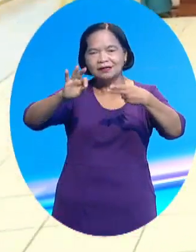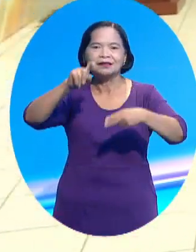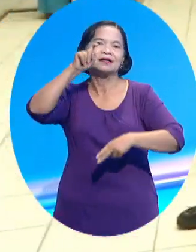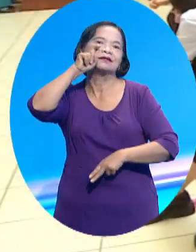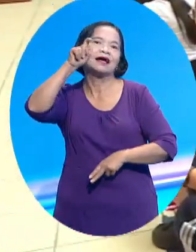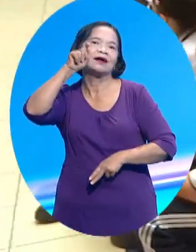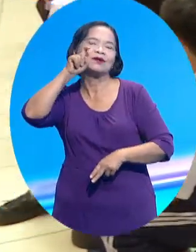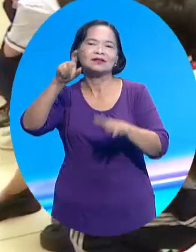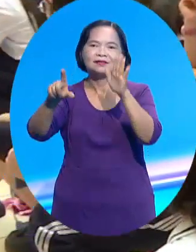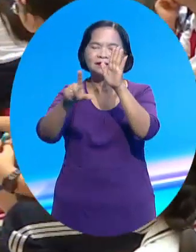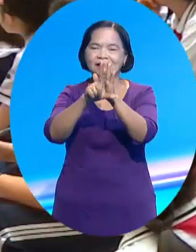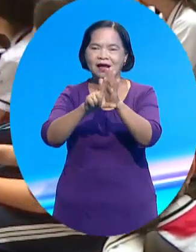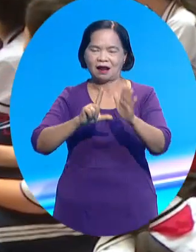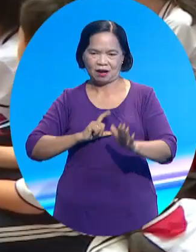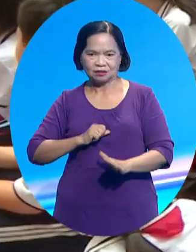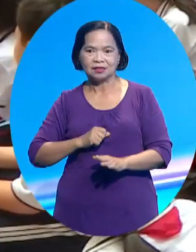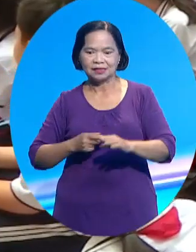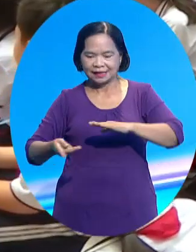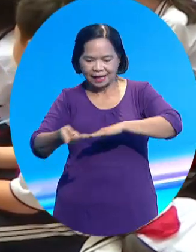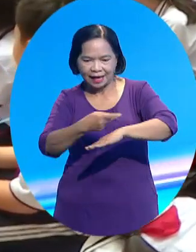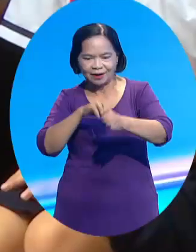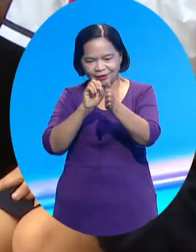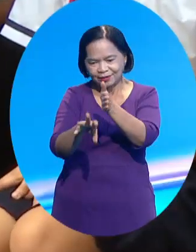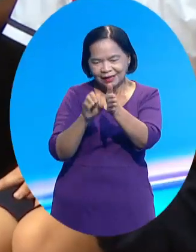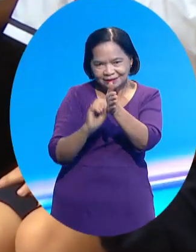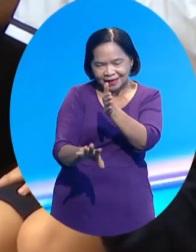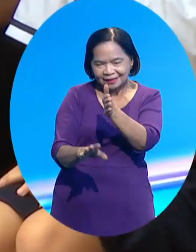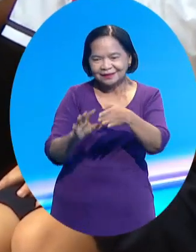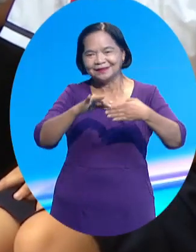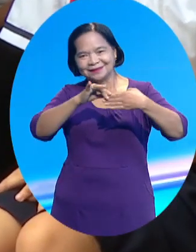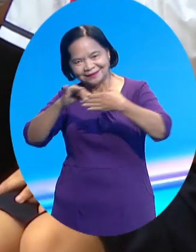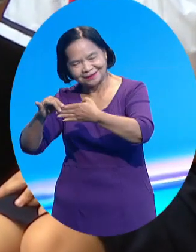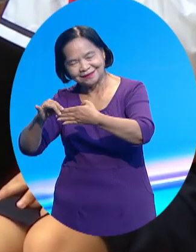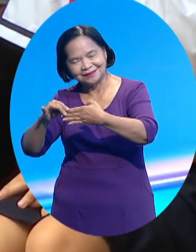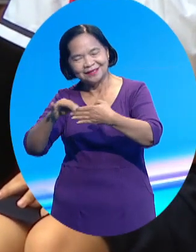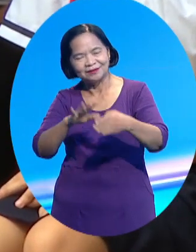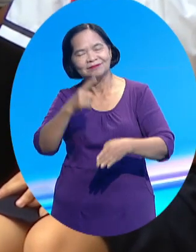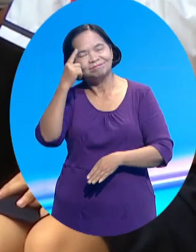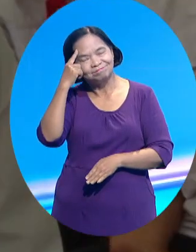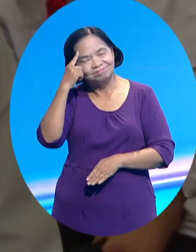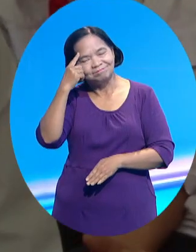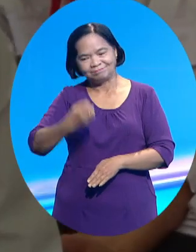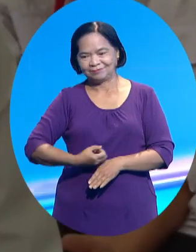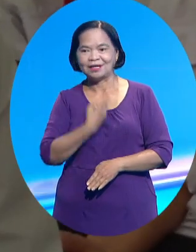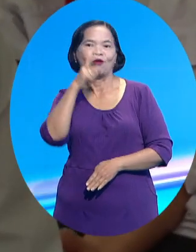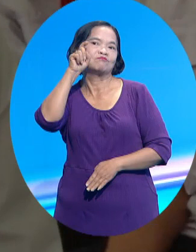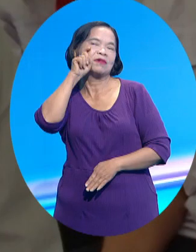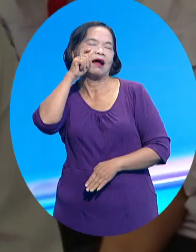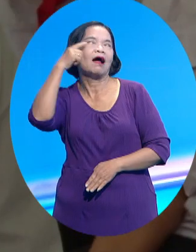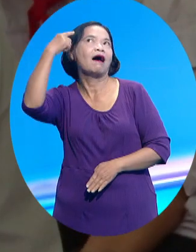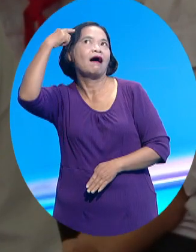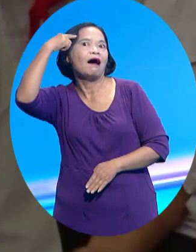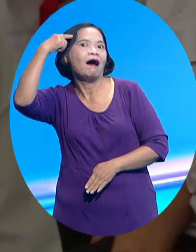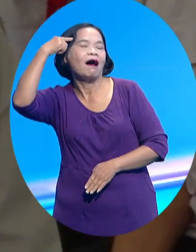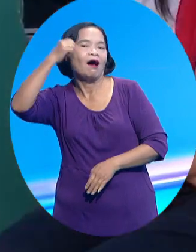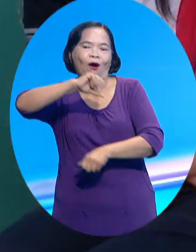đức, pháp luật đã được luật sư khéo léo giải thích và hướng dẫn các em rèn luyện việc suy nghĩ tích cực, sống có đạo đức, biến những suy nghĩ tích cực